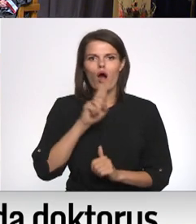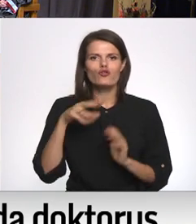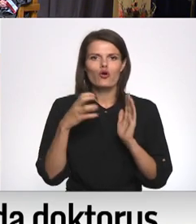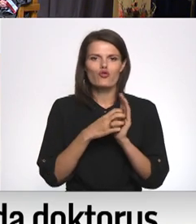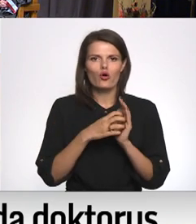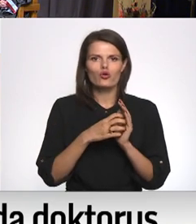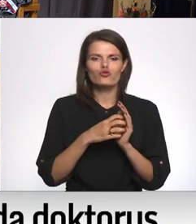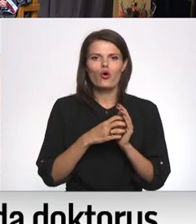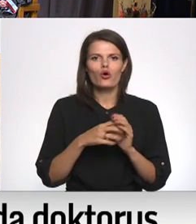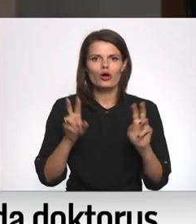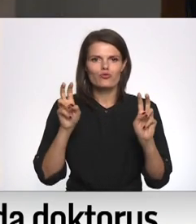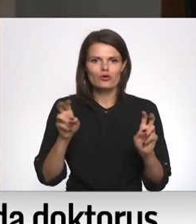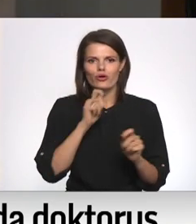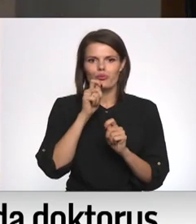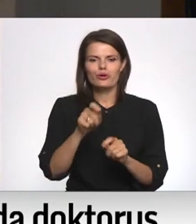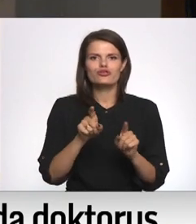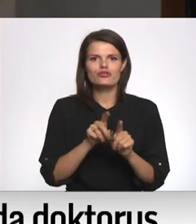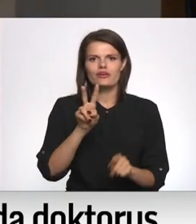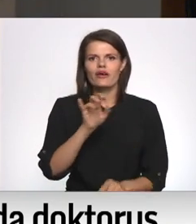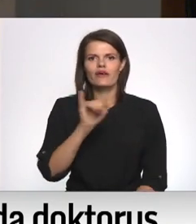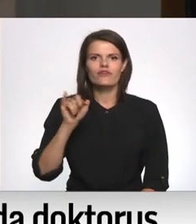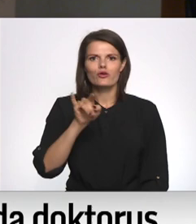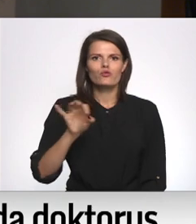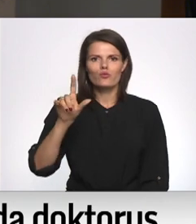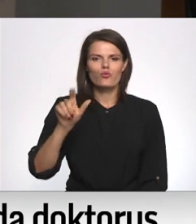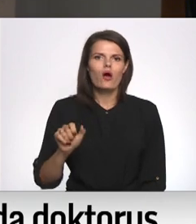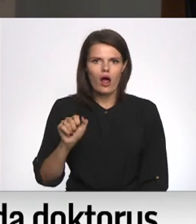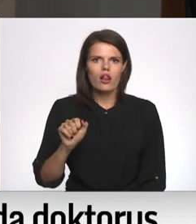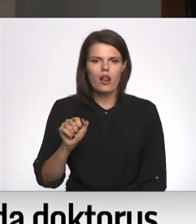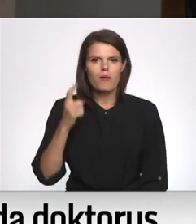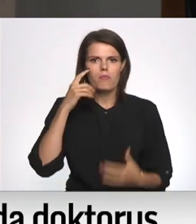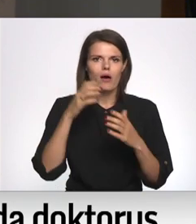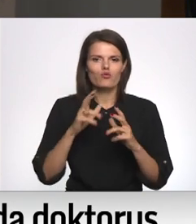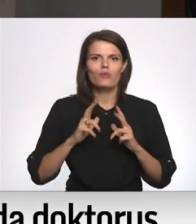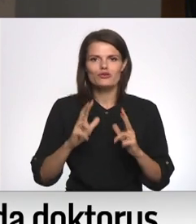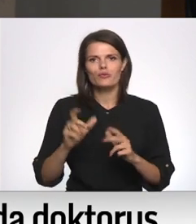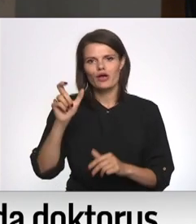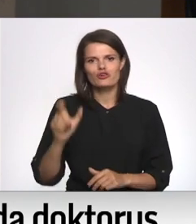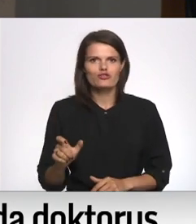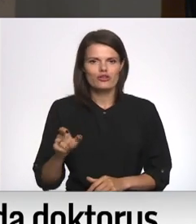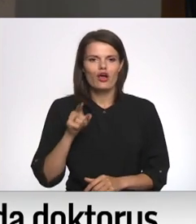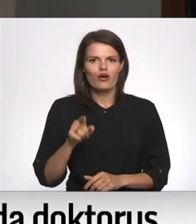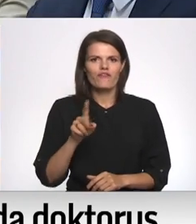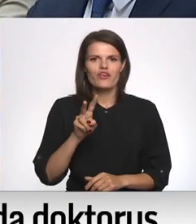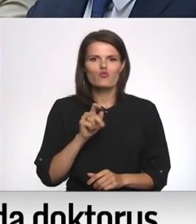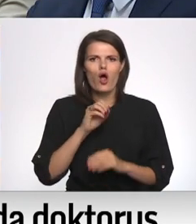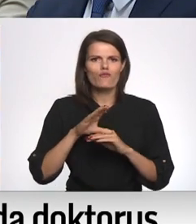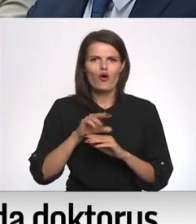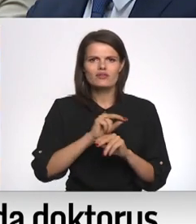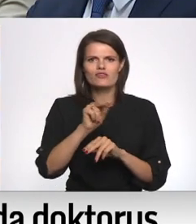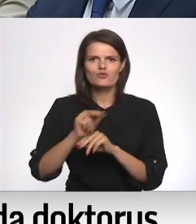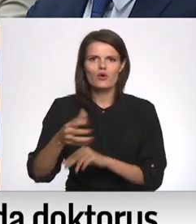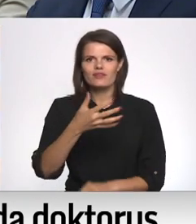nosaukums piešķirts arī Vītola fonda padomas priekšsēdētājam mecenātam Vilim Vītolam. 18 gadu laikā Vītola fonds ir izskolojis